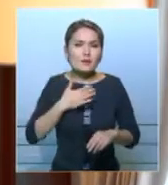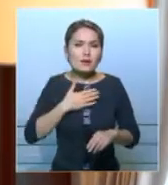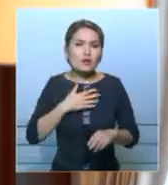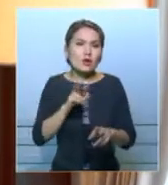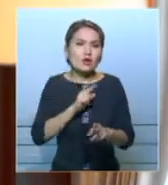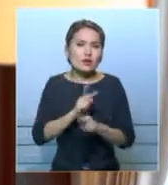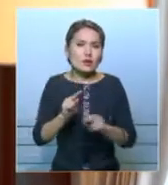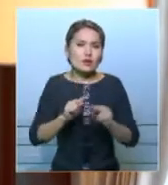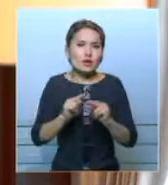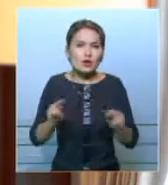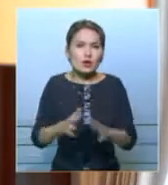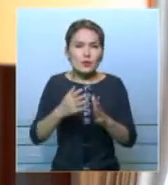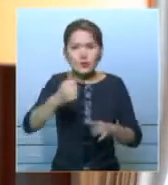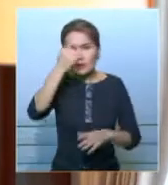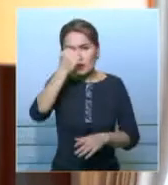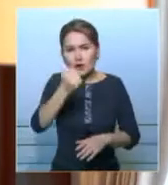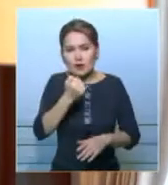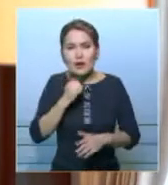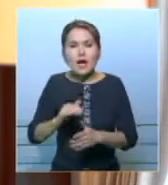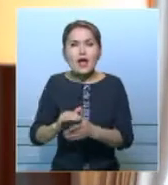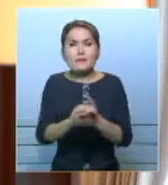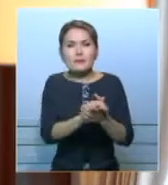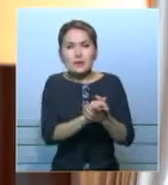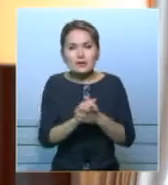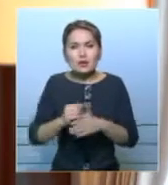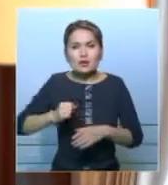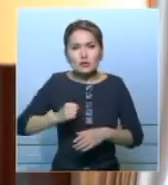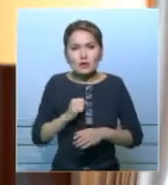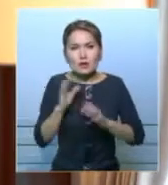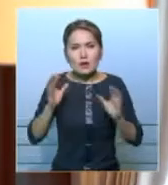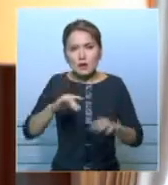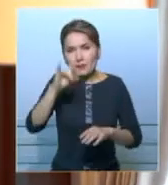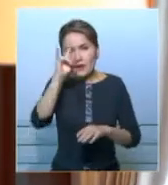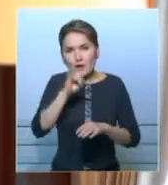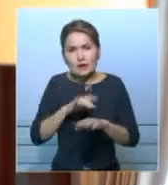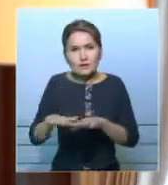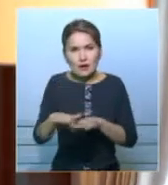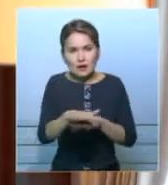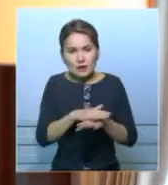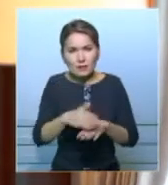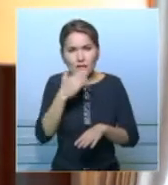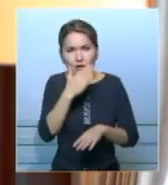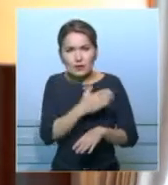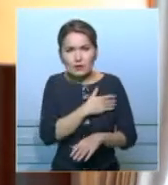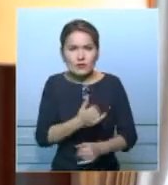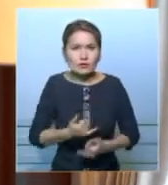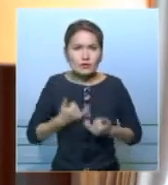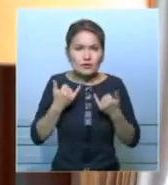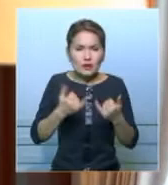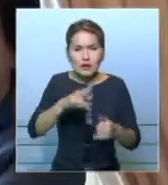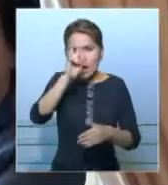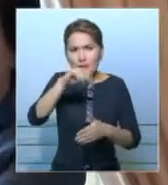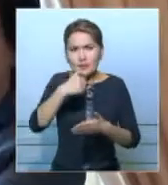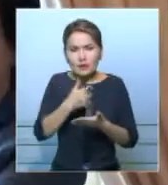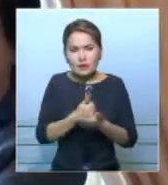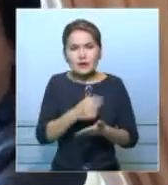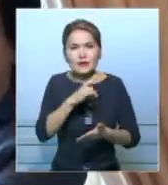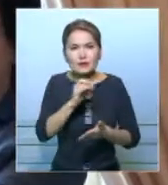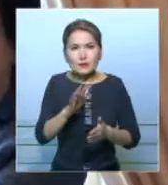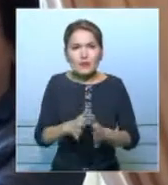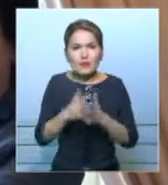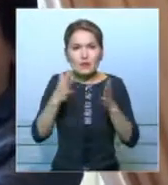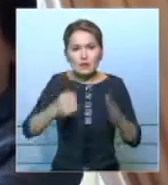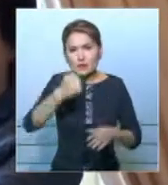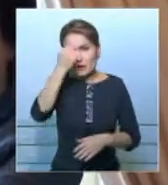Содан кейін әрине бейбітшілік пен татулықты туып өткен еліміз үшін, ашық аспанымыз үшін, пейіл екен халқымызға, президентімізге шексіз